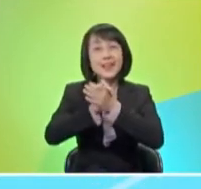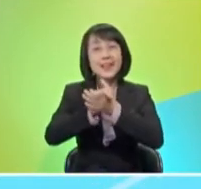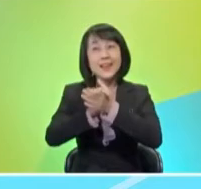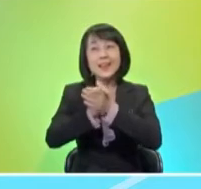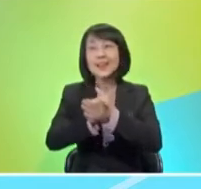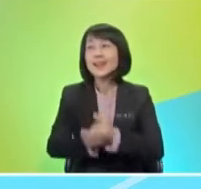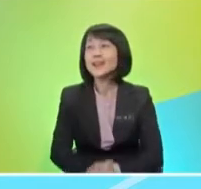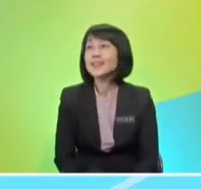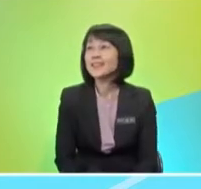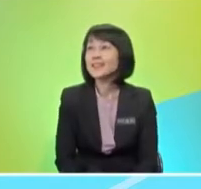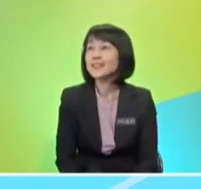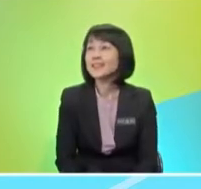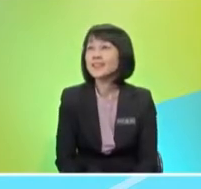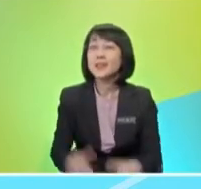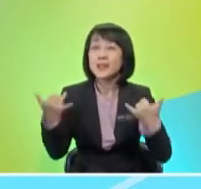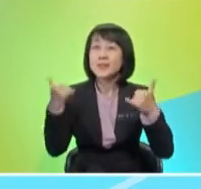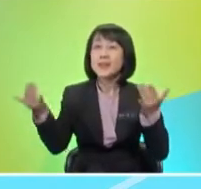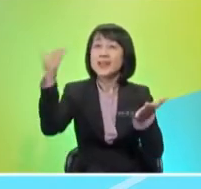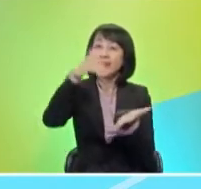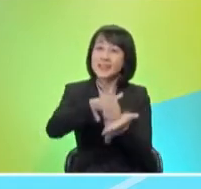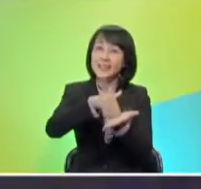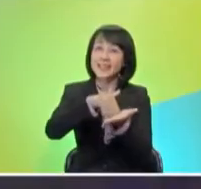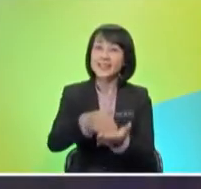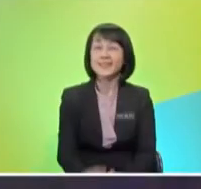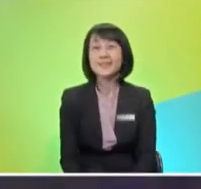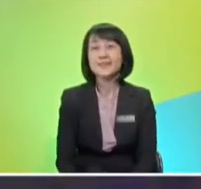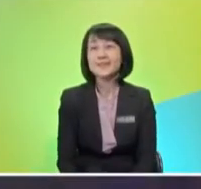kita main lagi Oke